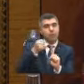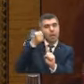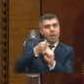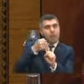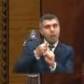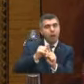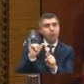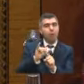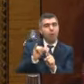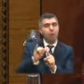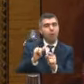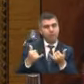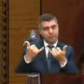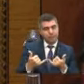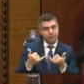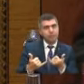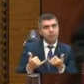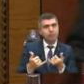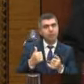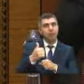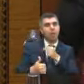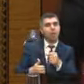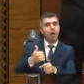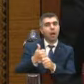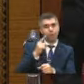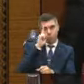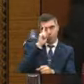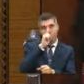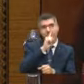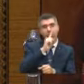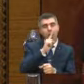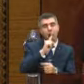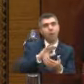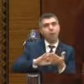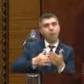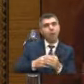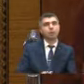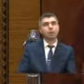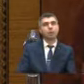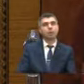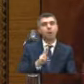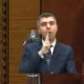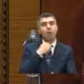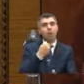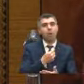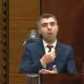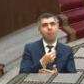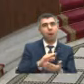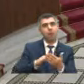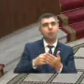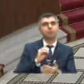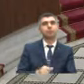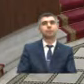المرحلة المقبلة بإذن الله، وهي المرحلة المتبقية من الولاية الحكومية